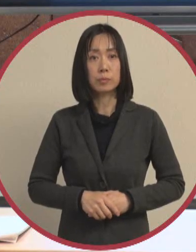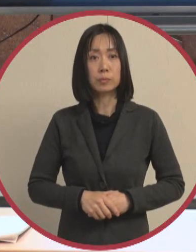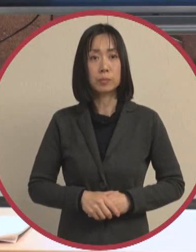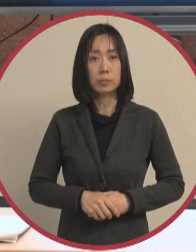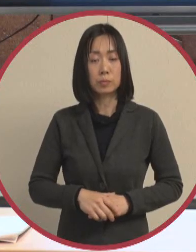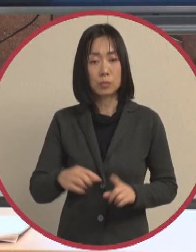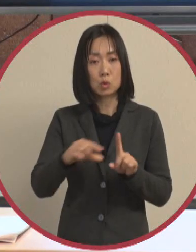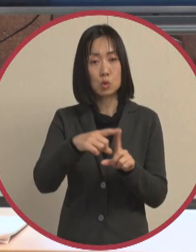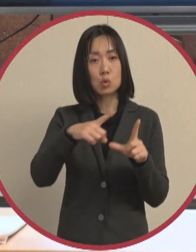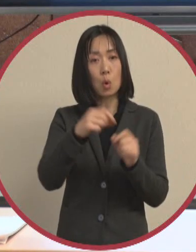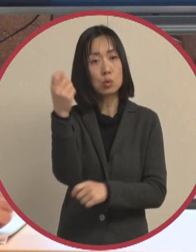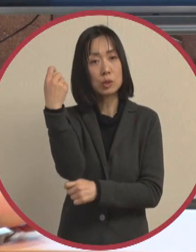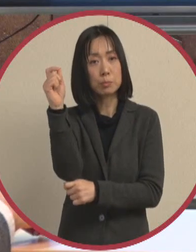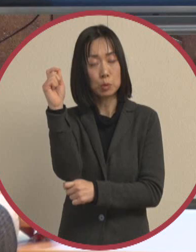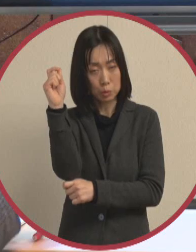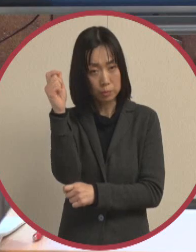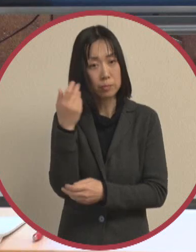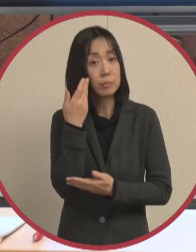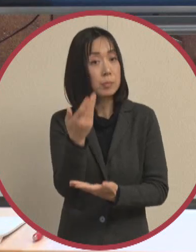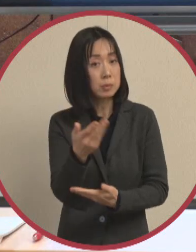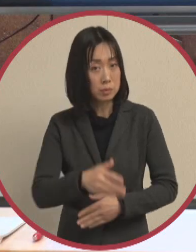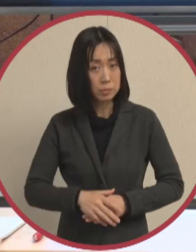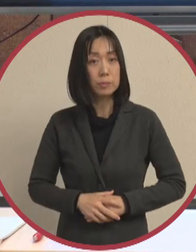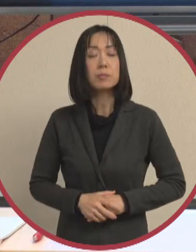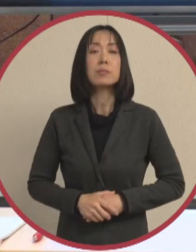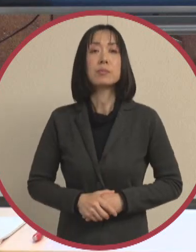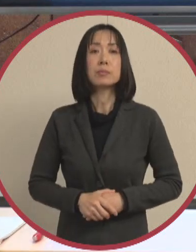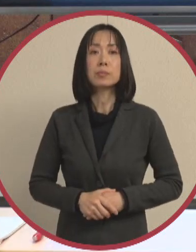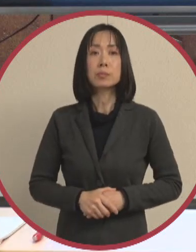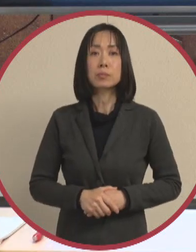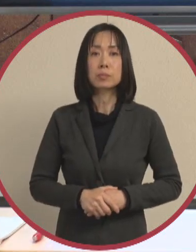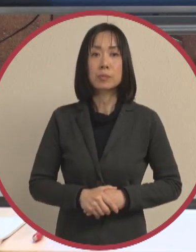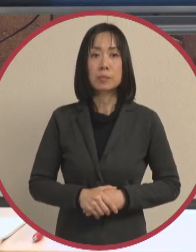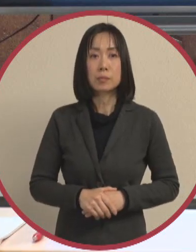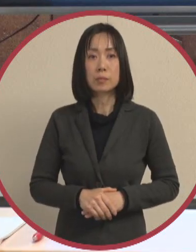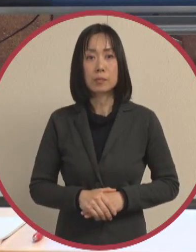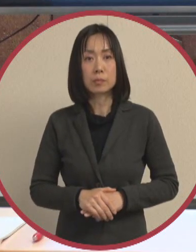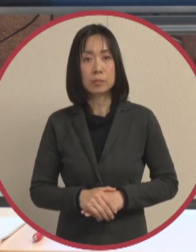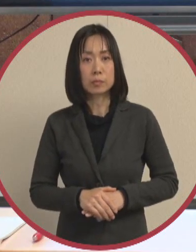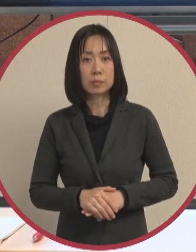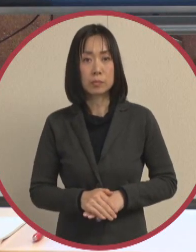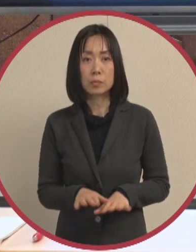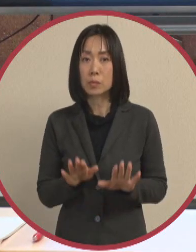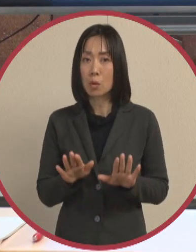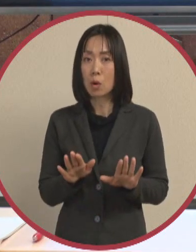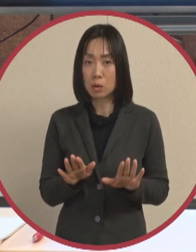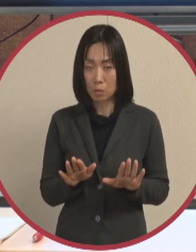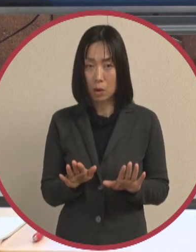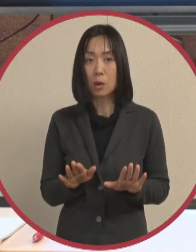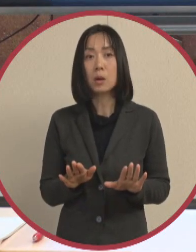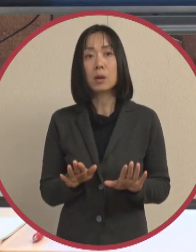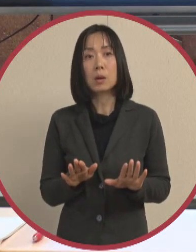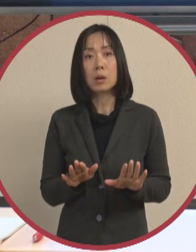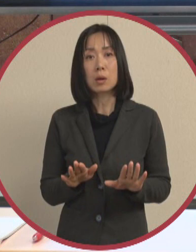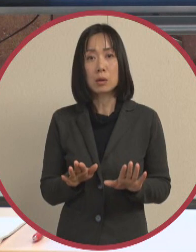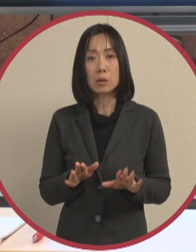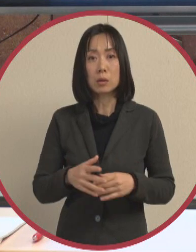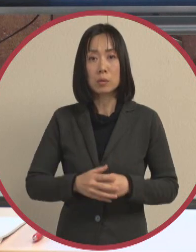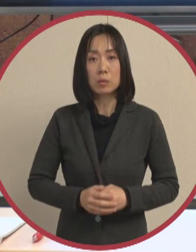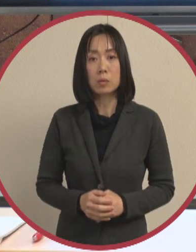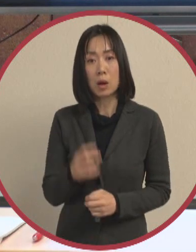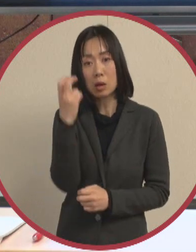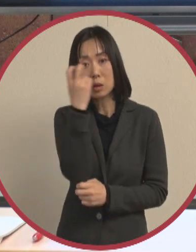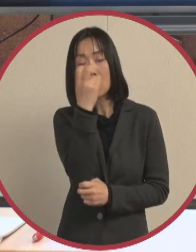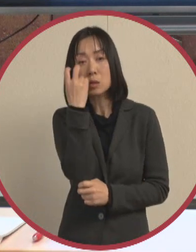中国新聞の宮野です。の少し重なる部分もあるかもしれないんですが、今回はでもその精度を高